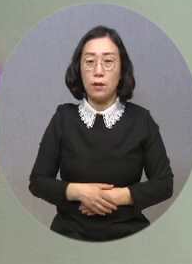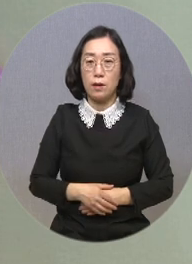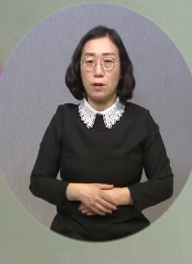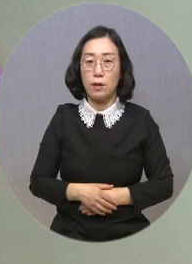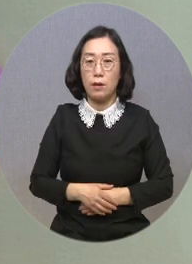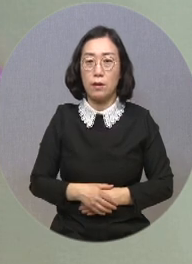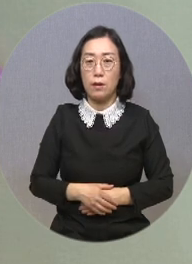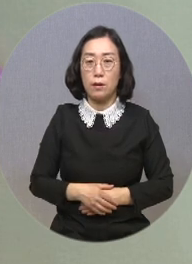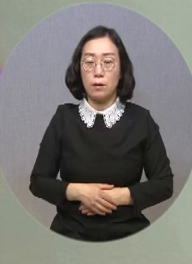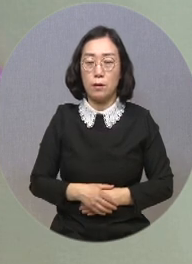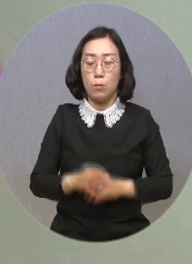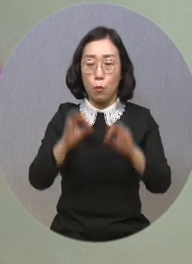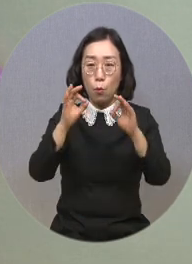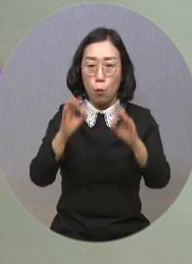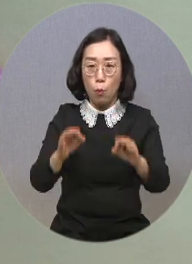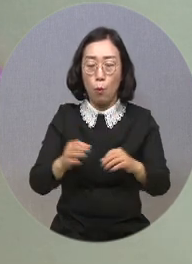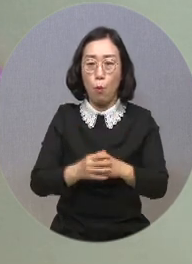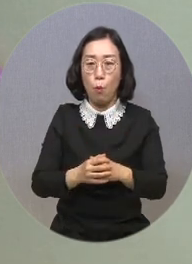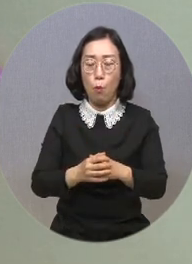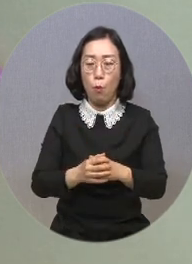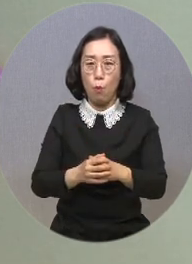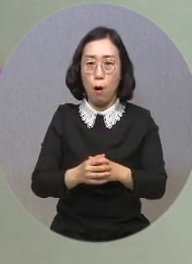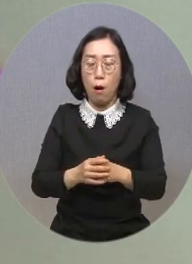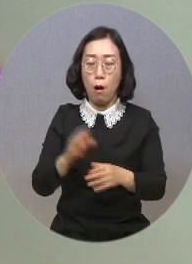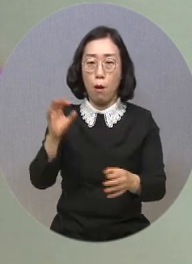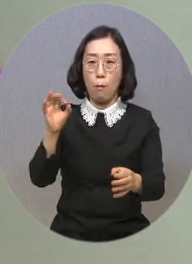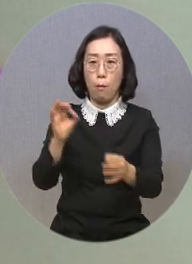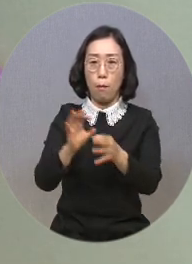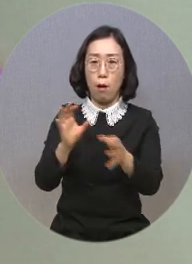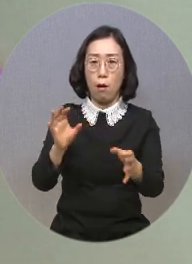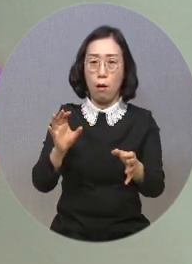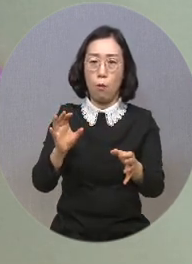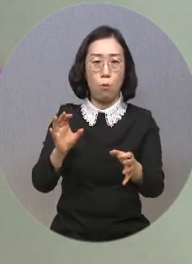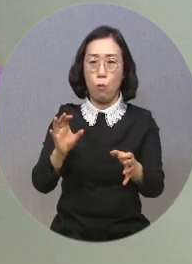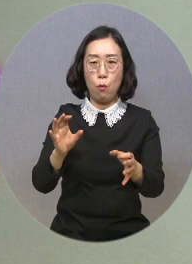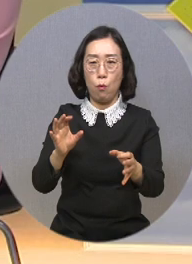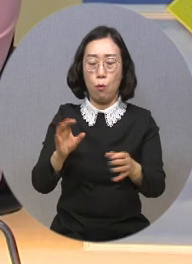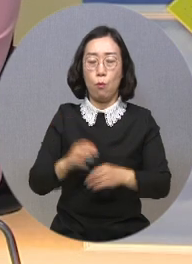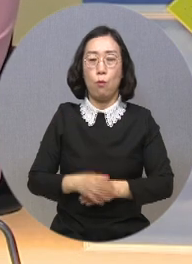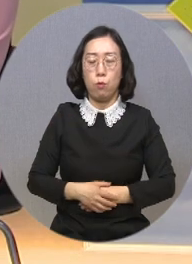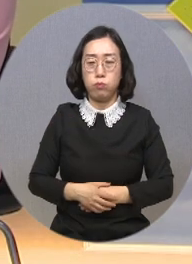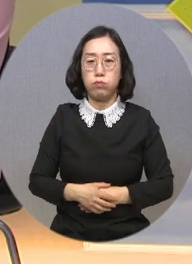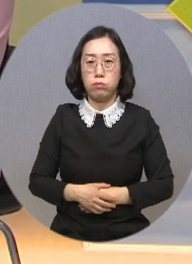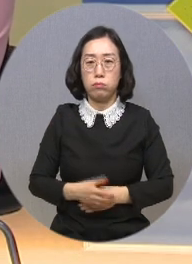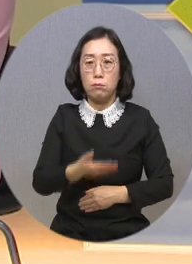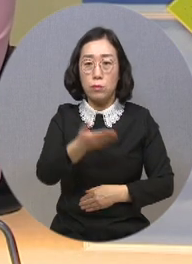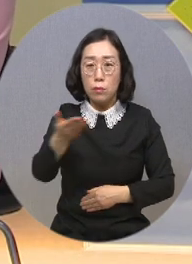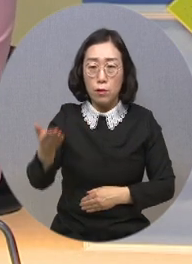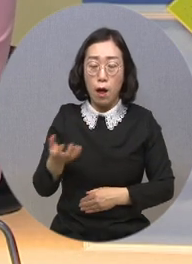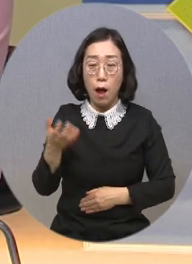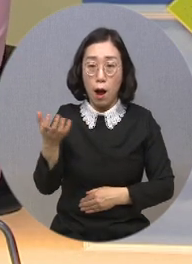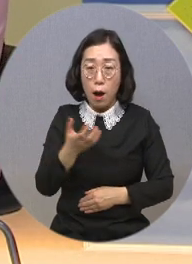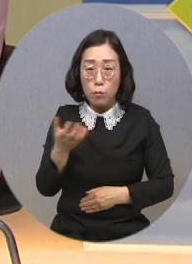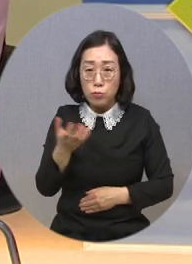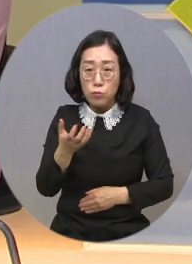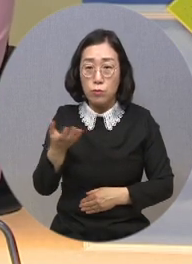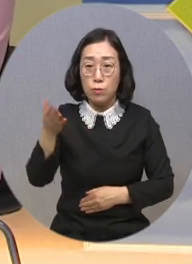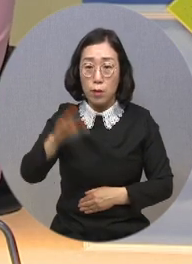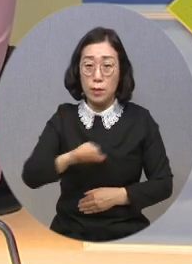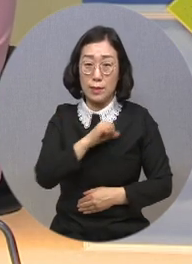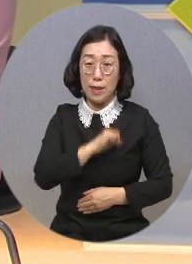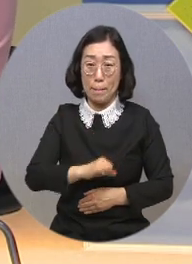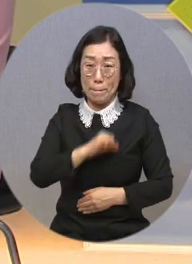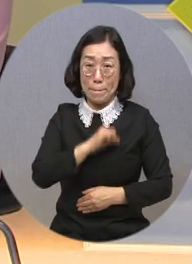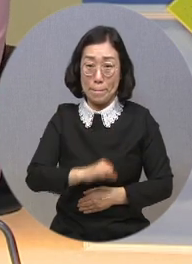좀 의아한 그런 생각을 저 가졌죠. 네, 예. 근데 그분들이 이렇게 아픔을 호소하지 않은 이유가 참는